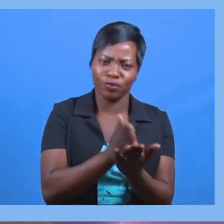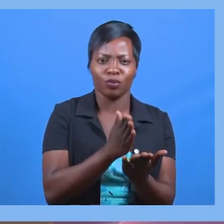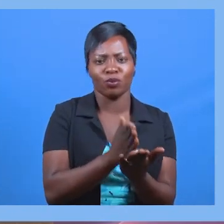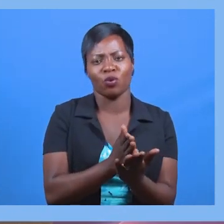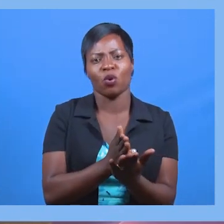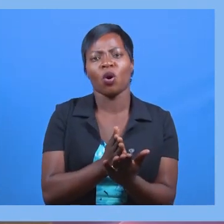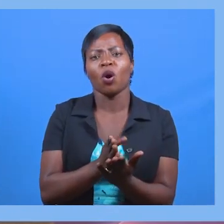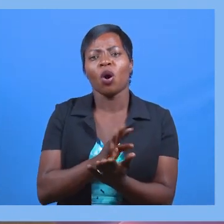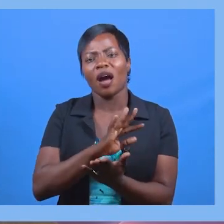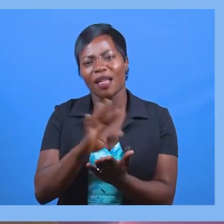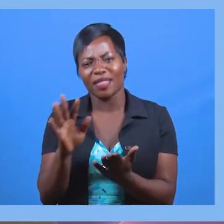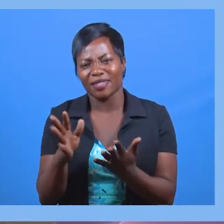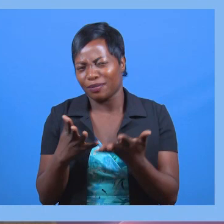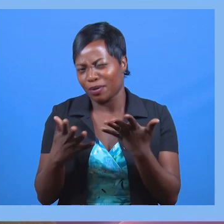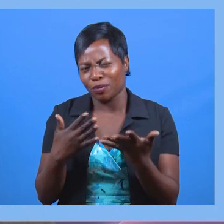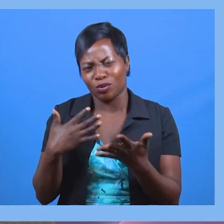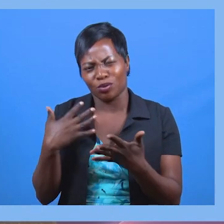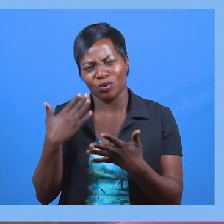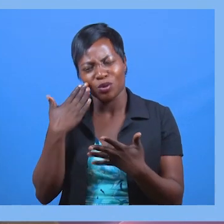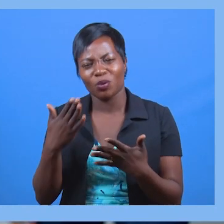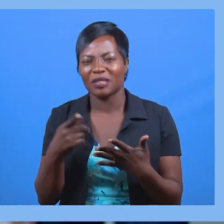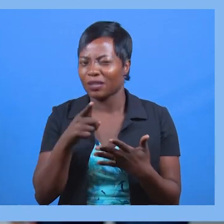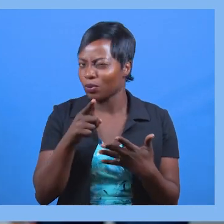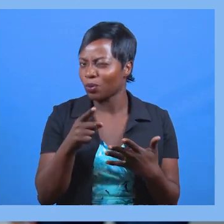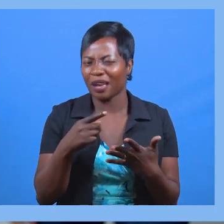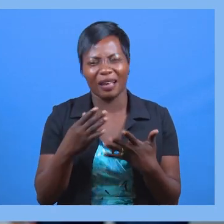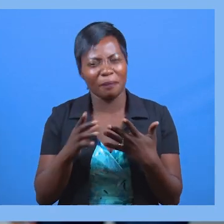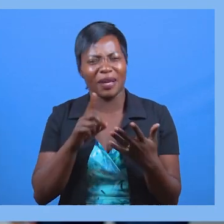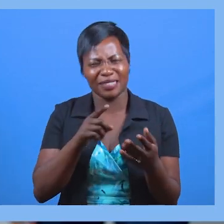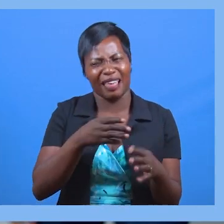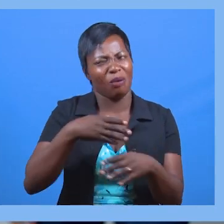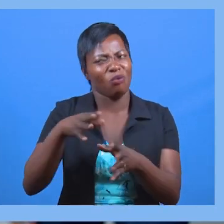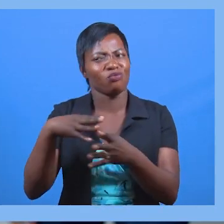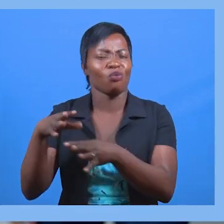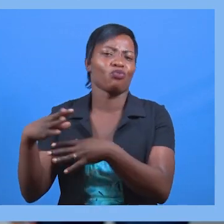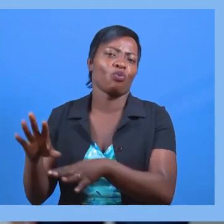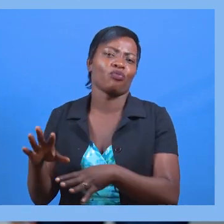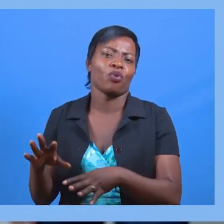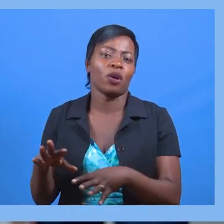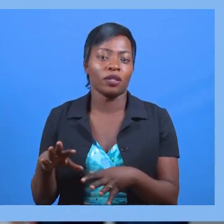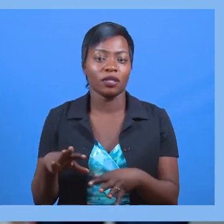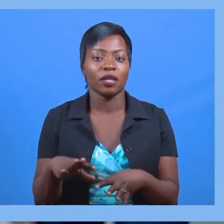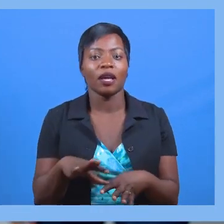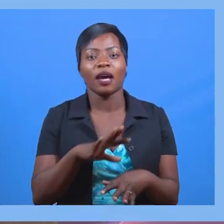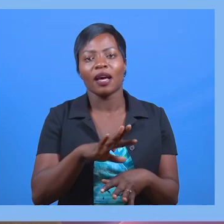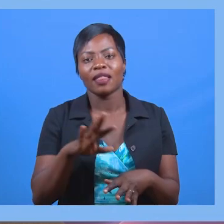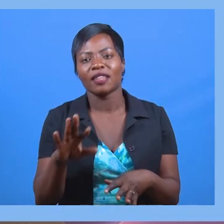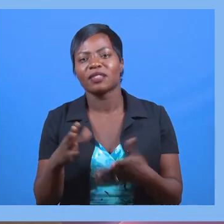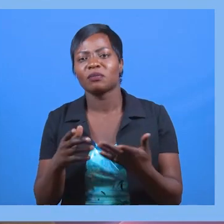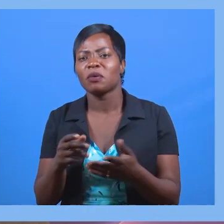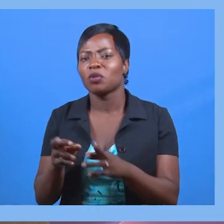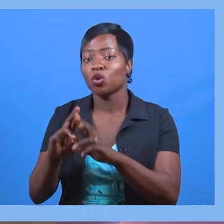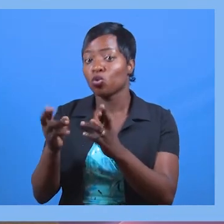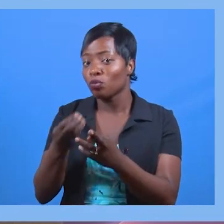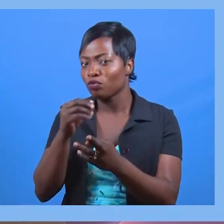vakungoita vane kuita kwavakuita kwokuti ubve ipapo. Dzimwe nguva ndopatakuwana vanhu vakukirwa iwo